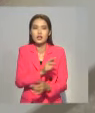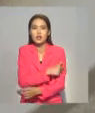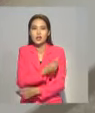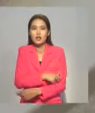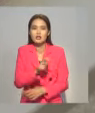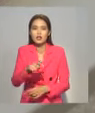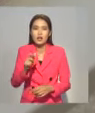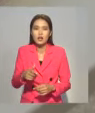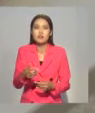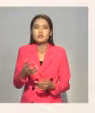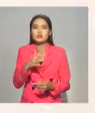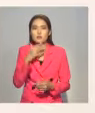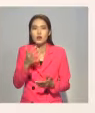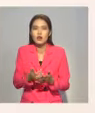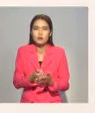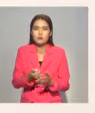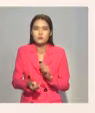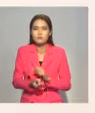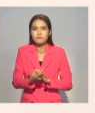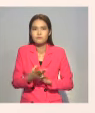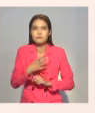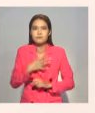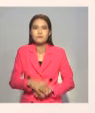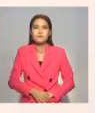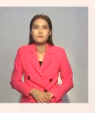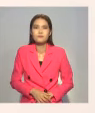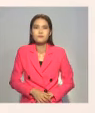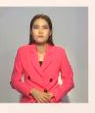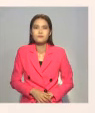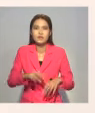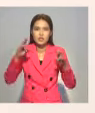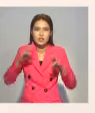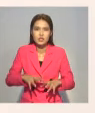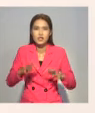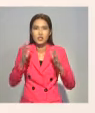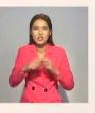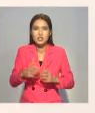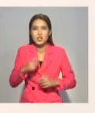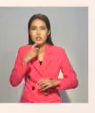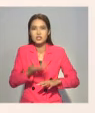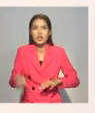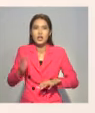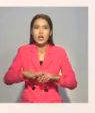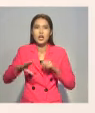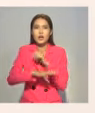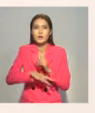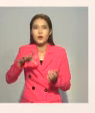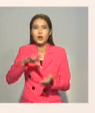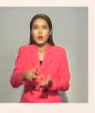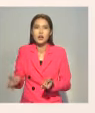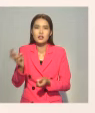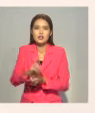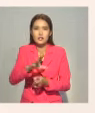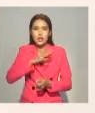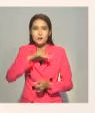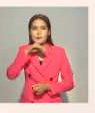диагнозын таппай дал болған. Я плохо себя почувствовала. Алғашында дертті анықтау қиынға соқты, кейін осы орталыққа келгеннен кейін